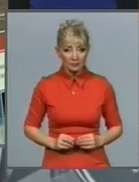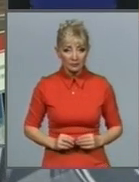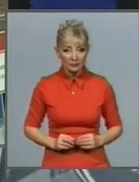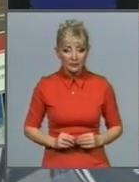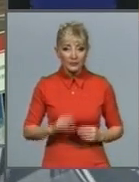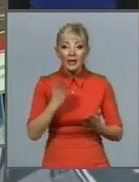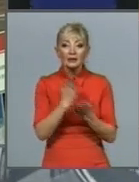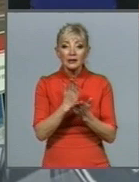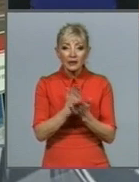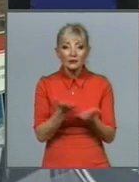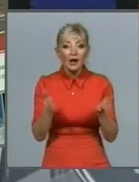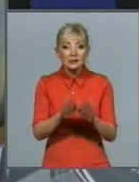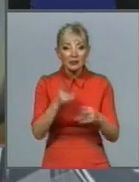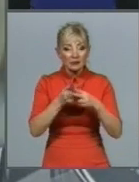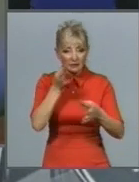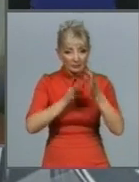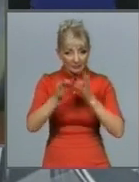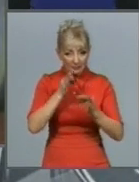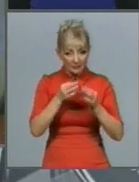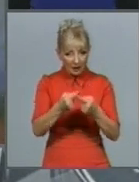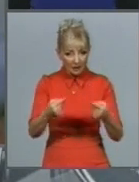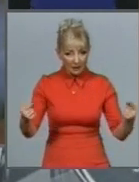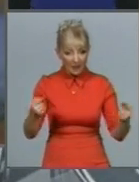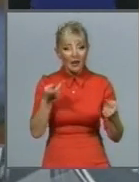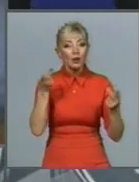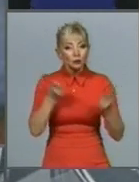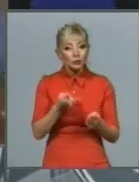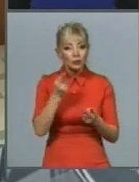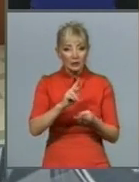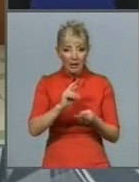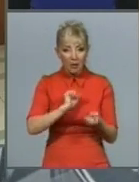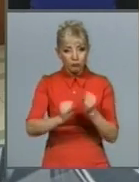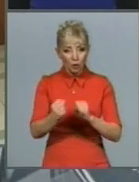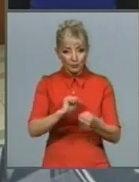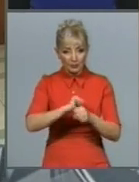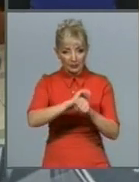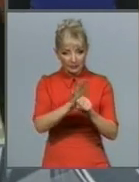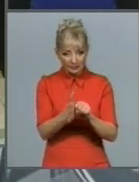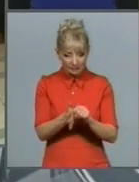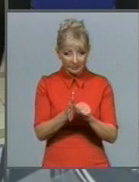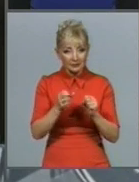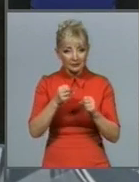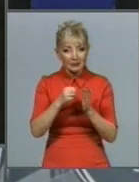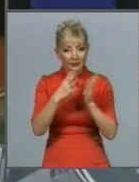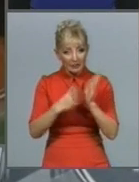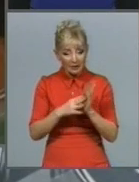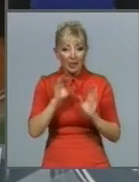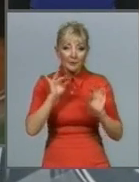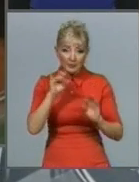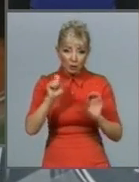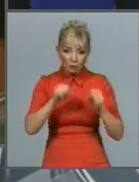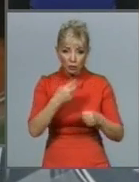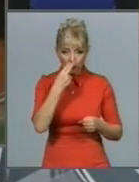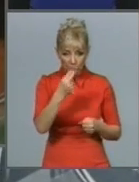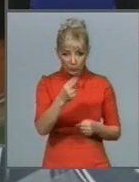Щодо наявності залишків лікарських засобів, необхідних для боротьби з COVID-19 в аптечній мережі, то їхній перелік також можна побачити на